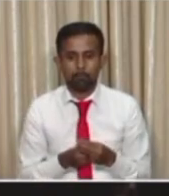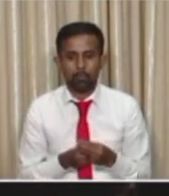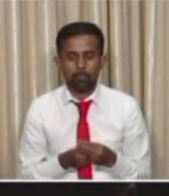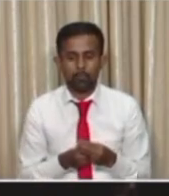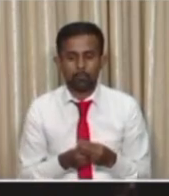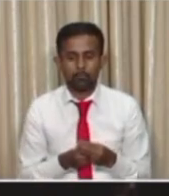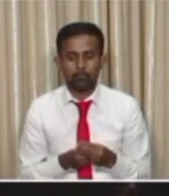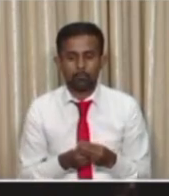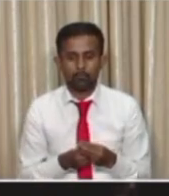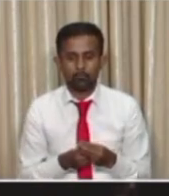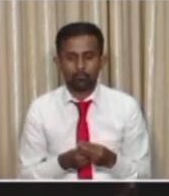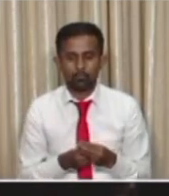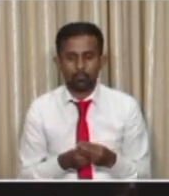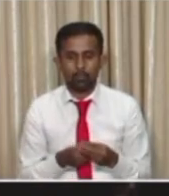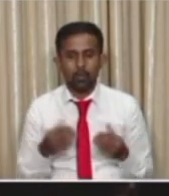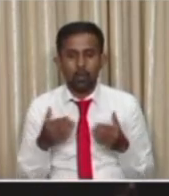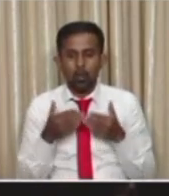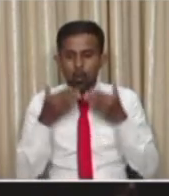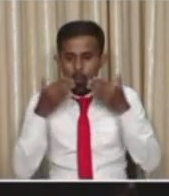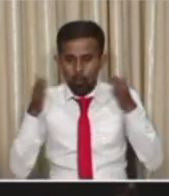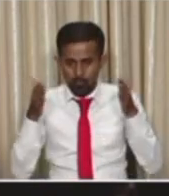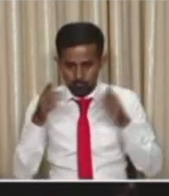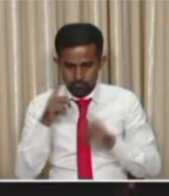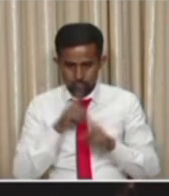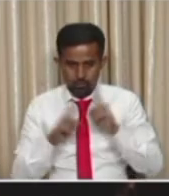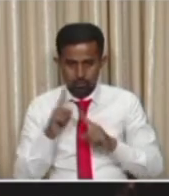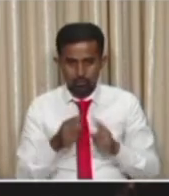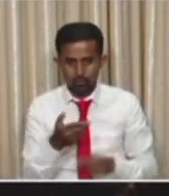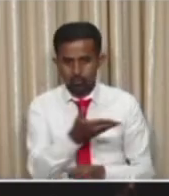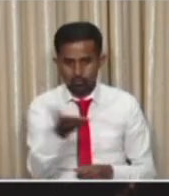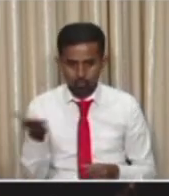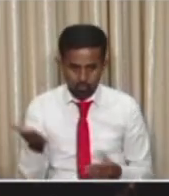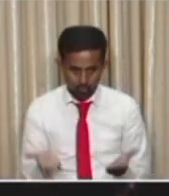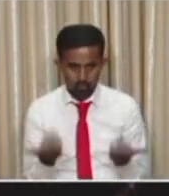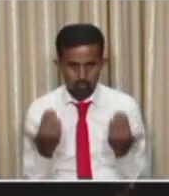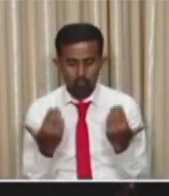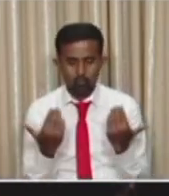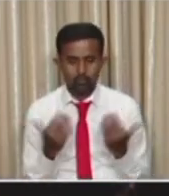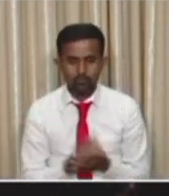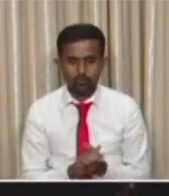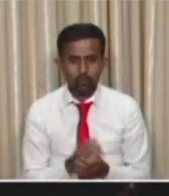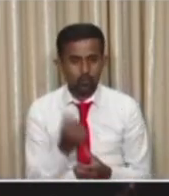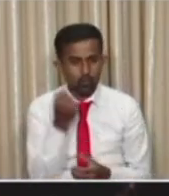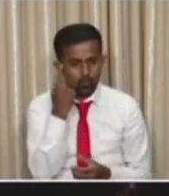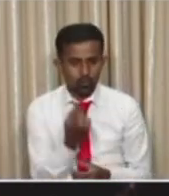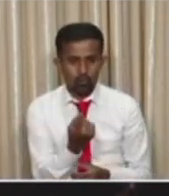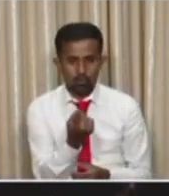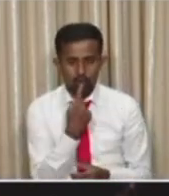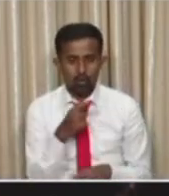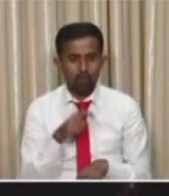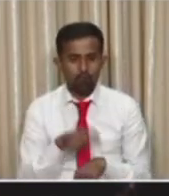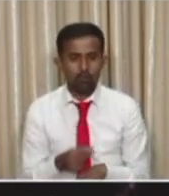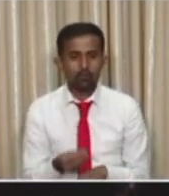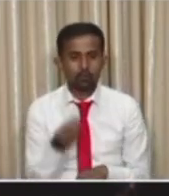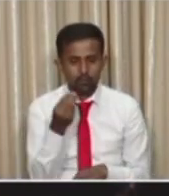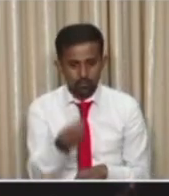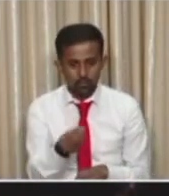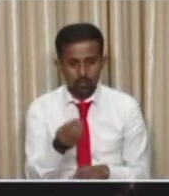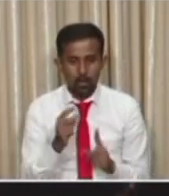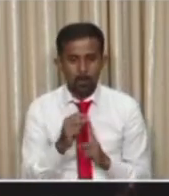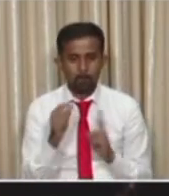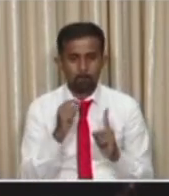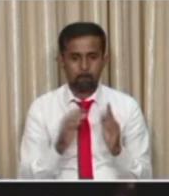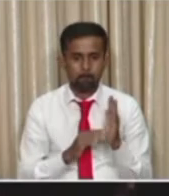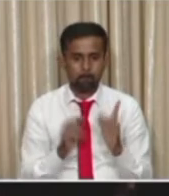கூட்டங்களை நீங்கள் நடத்த வேண்டும், அதில் எதிர்த்தரப்புக்கும் அழைப்பு விடுங்கள், யோசனைகளை முன்வைப்பதற்கான காலக்கெடுவை கொடுங்கள். ஒன்று பாராளுமன்றத்துக்குள் இருக்கின்ற பாராளுமன்ற உறுப்பினர்களிடமிருந்து வரட்டும், அல்லது